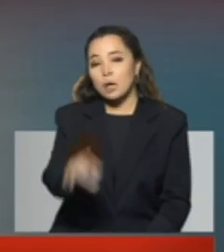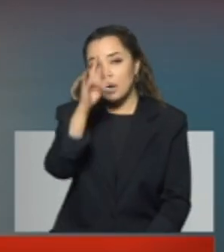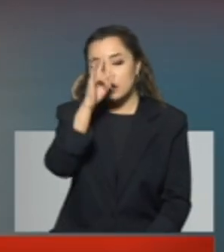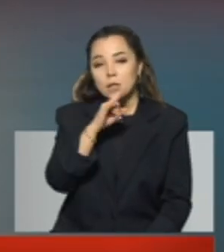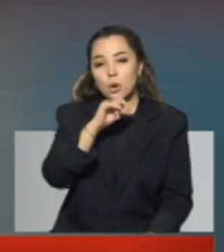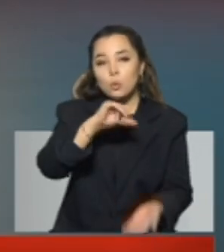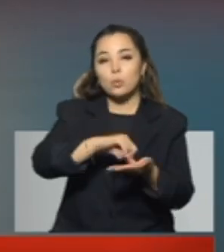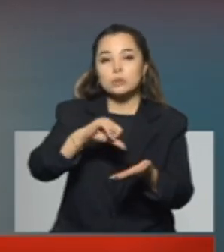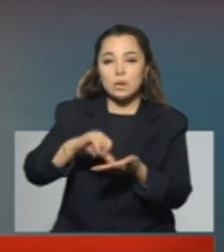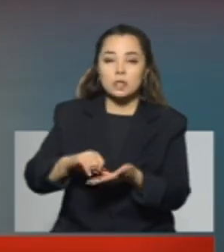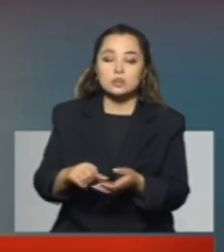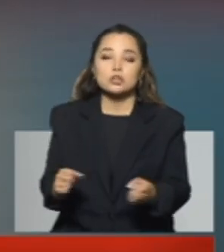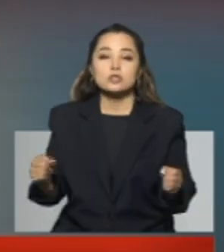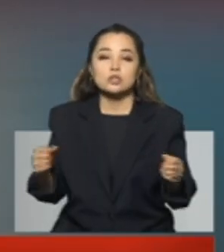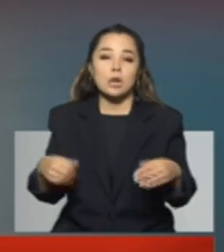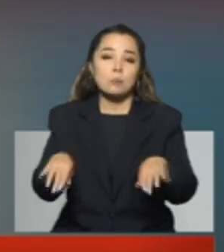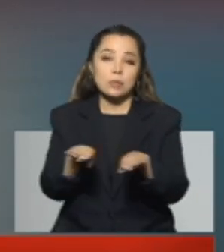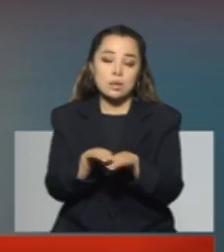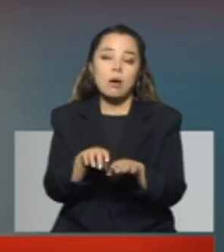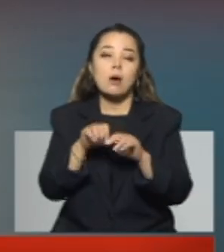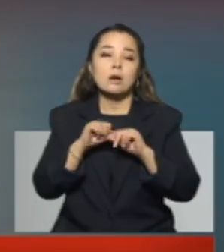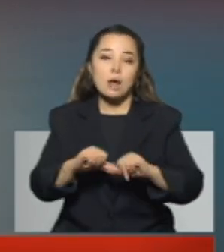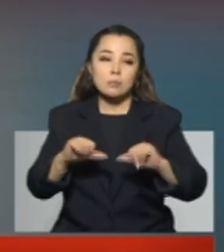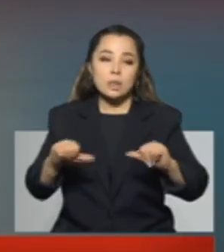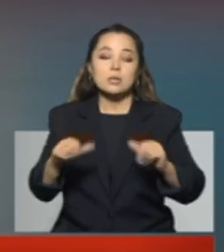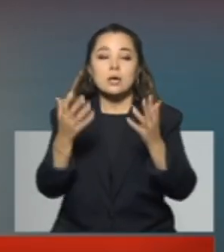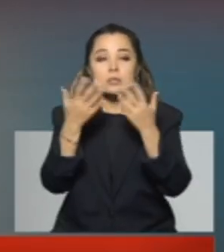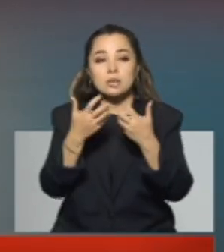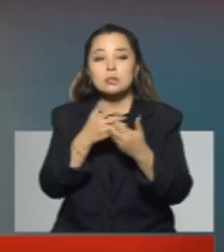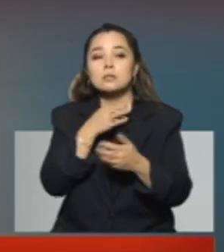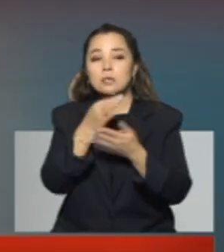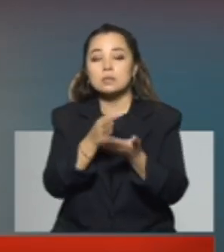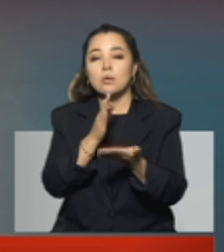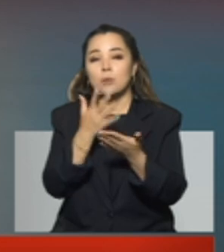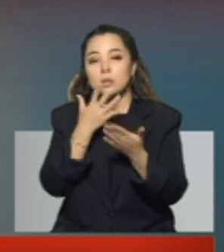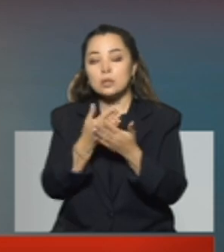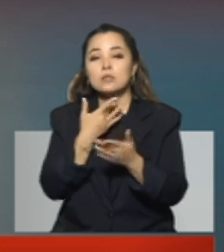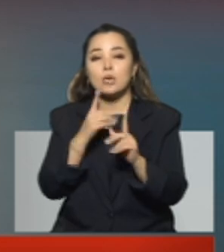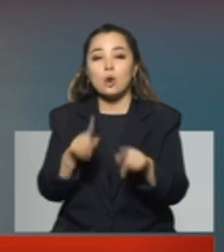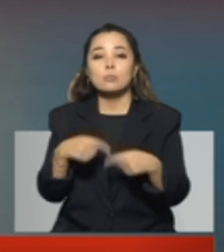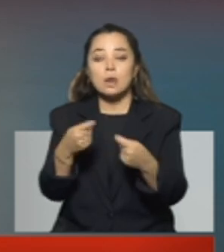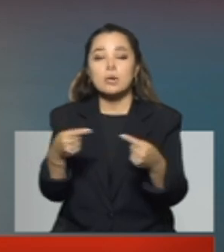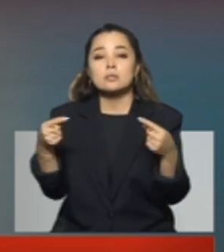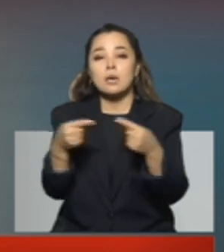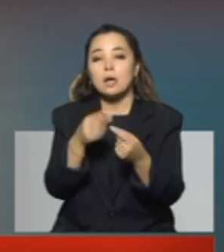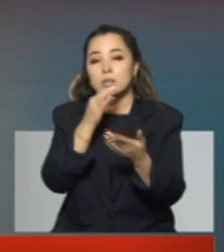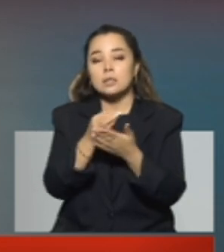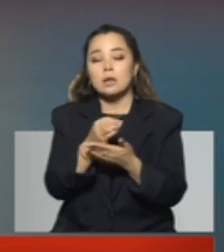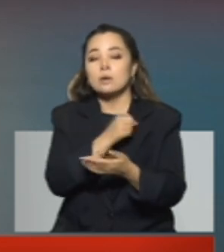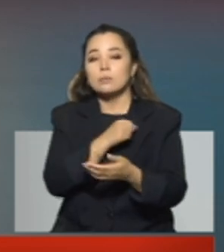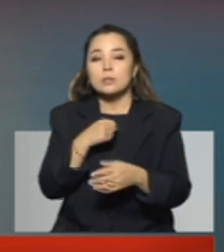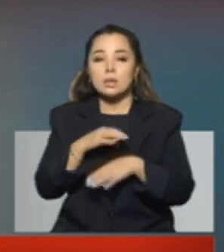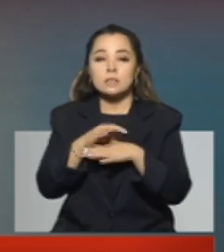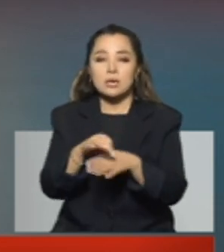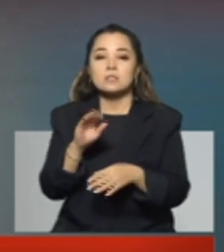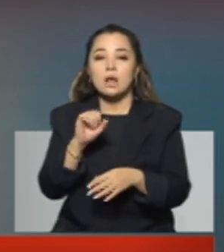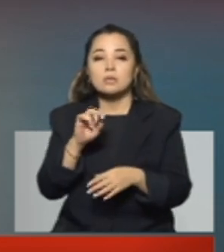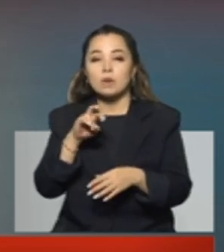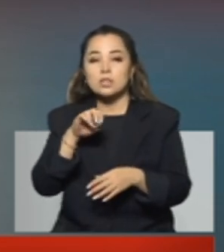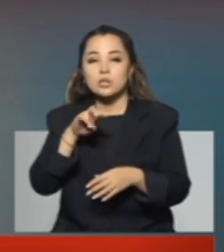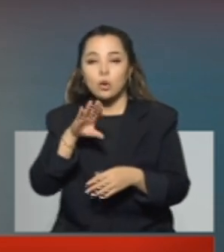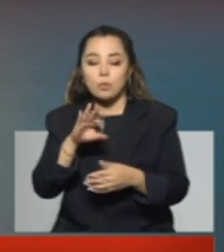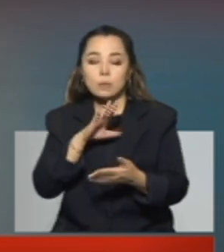Қазақстандағы учаскелер жабылып, комиссиялар дауыстарды санап жатса, ақшта дауыс берудің нағыз қызған шағы Сан-Франциско қаласында